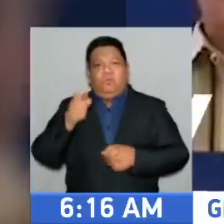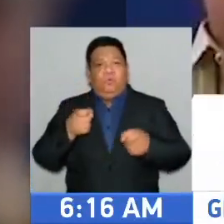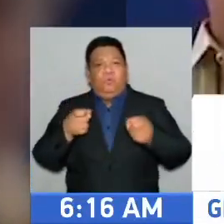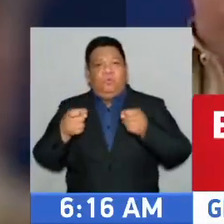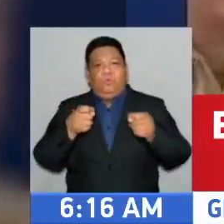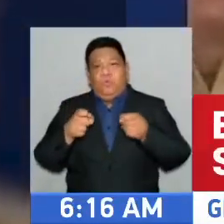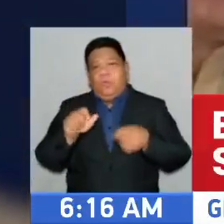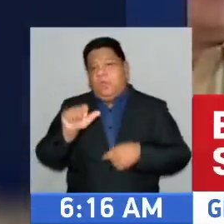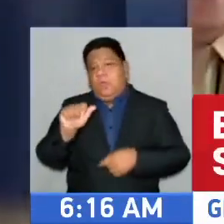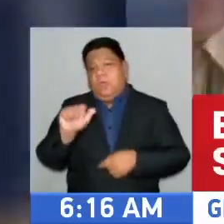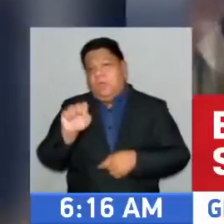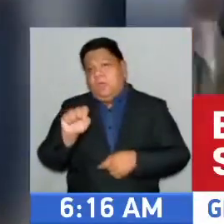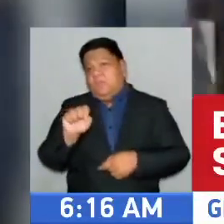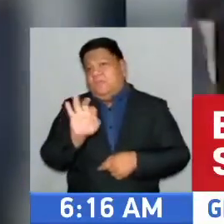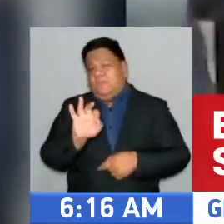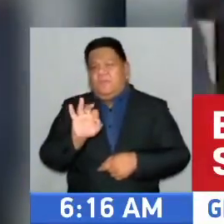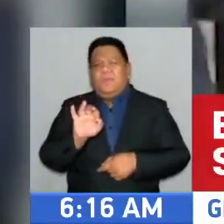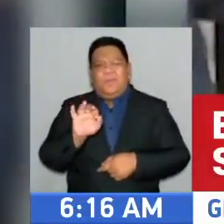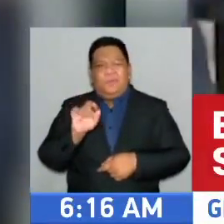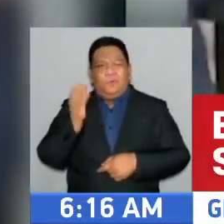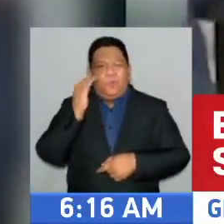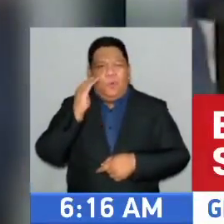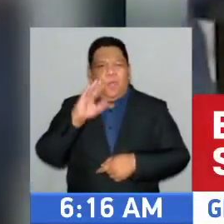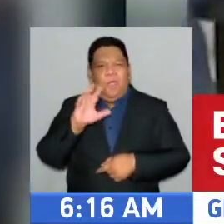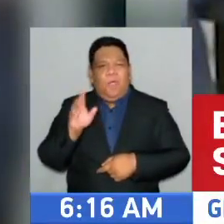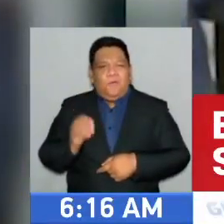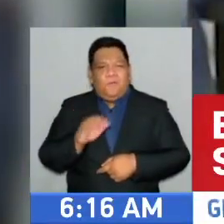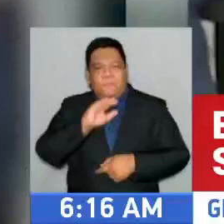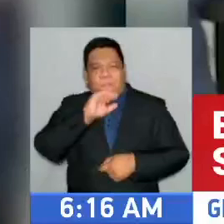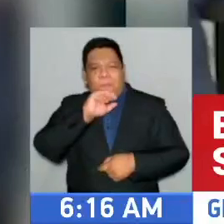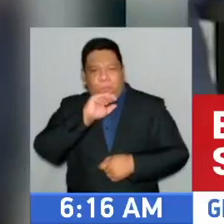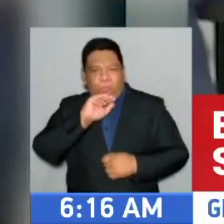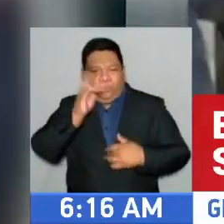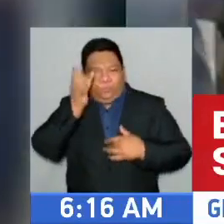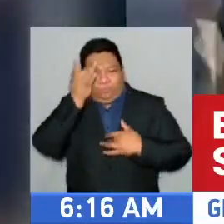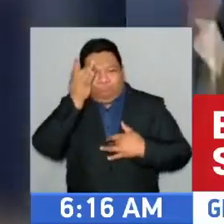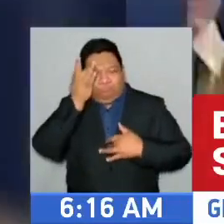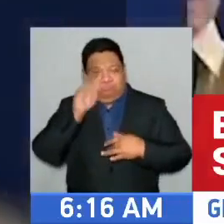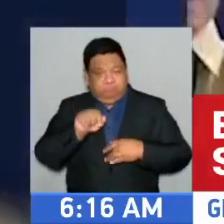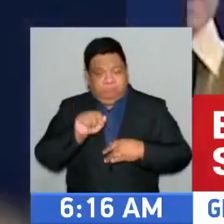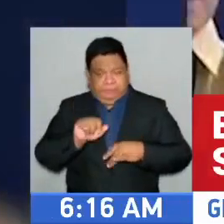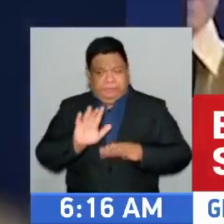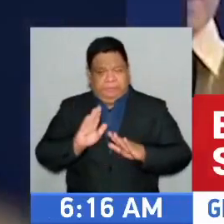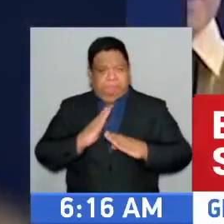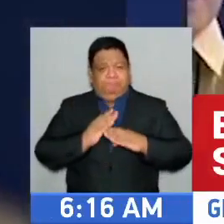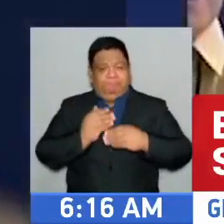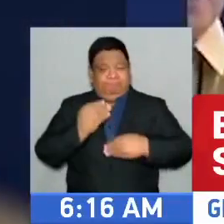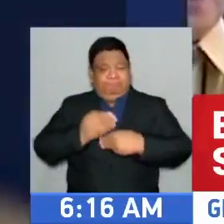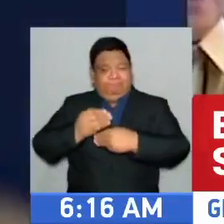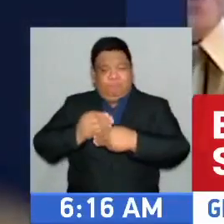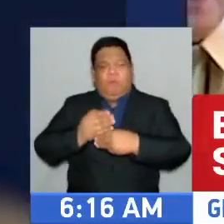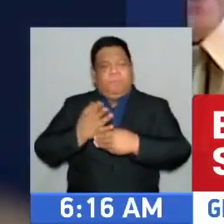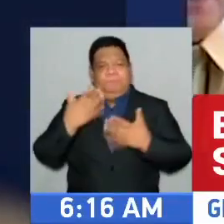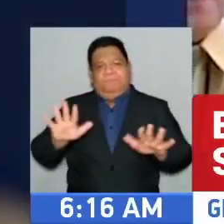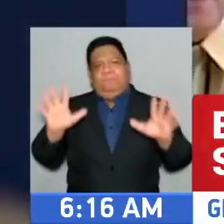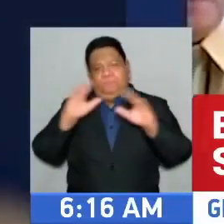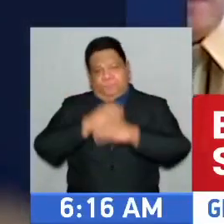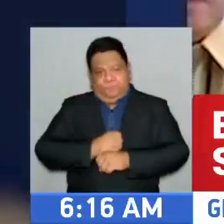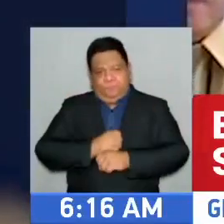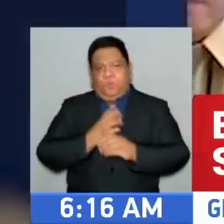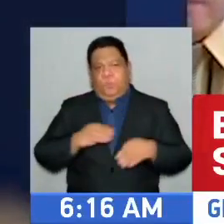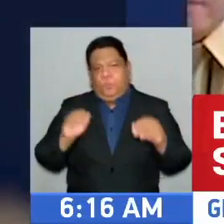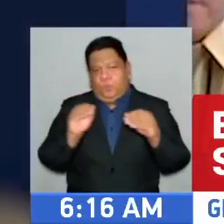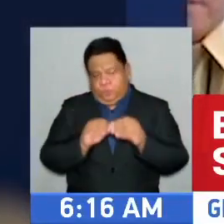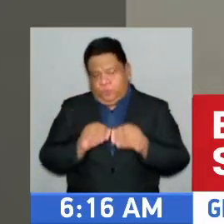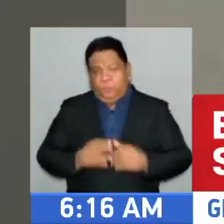Garcia kasama mga mayor ng probinsya pati na rin ang ilang ahensya ng gobyerno. Hindi na rin nila ipatutupad ang color coding na inilabas ng